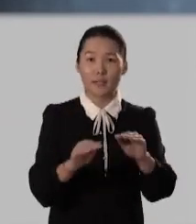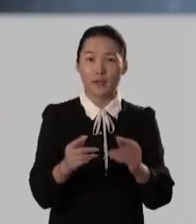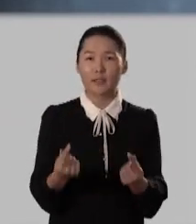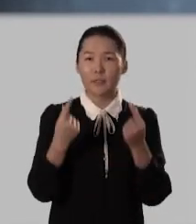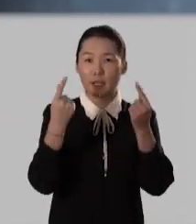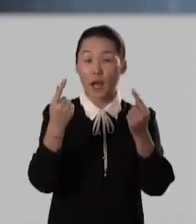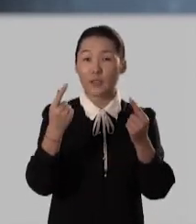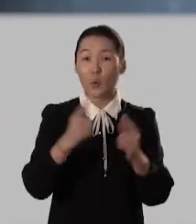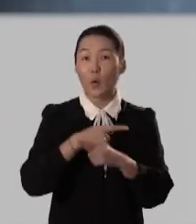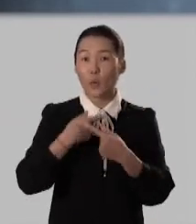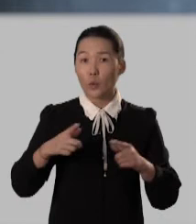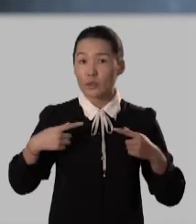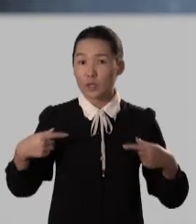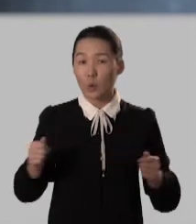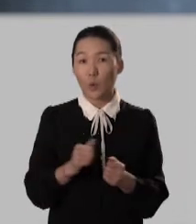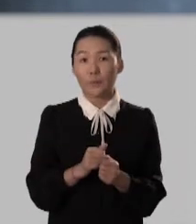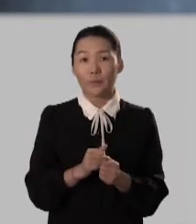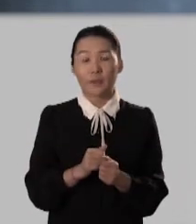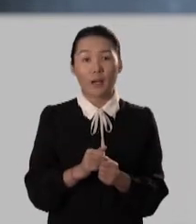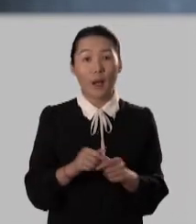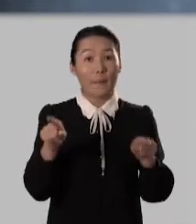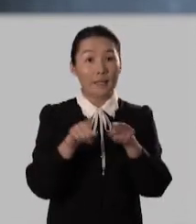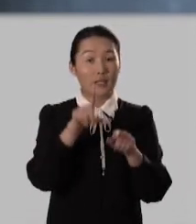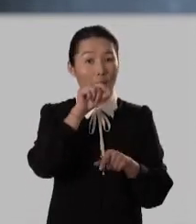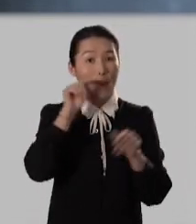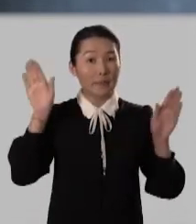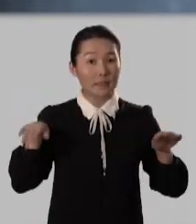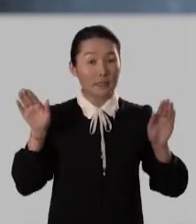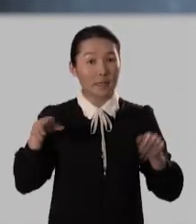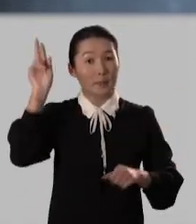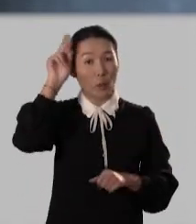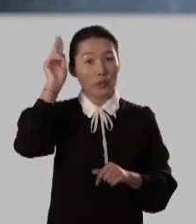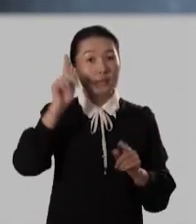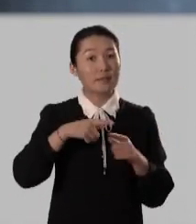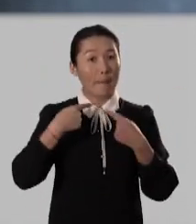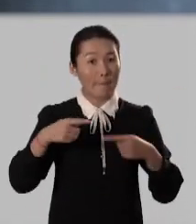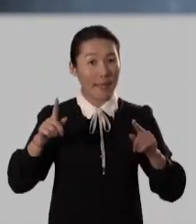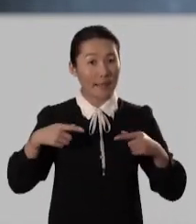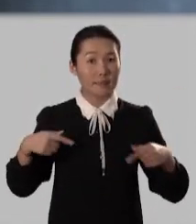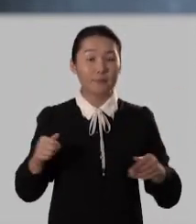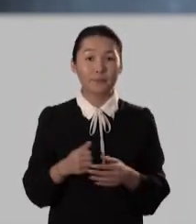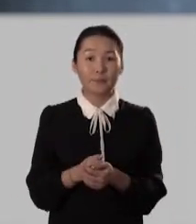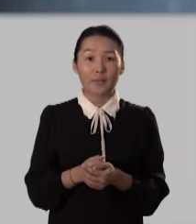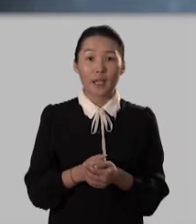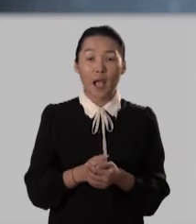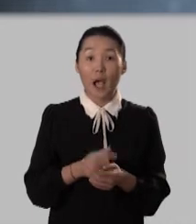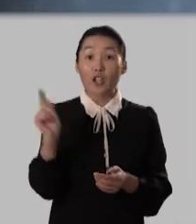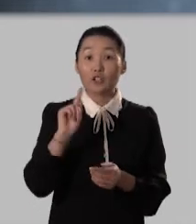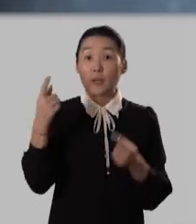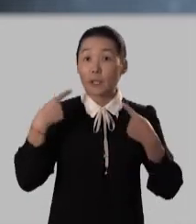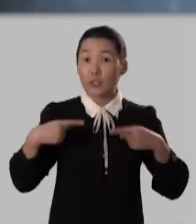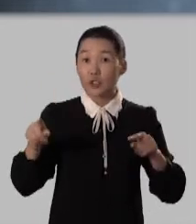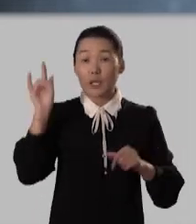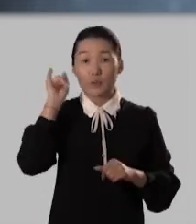музыку подражая птицам научился петь чем же отличается звуки речи